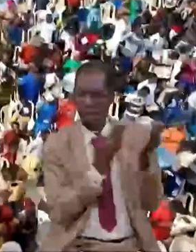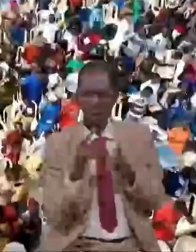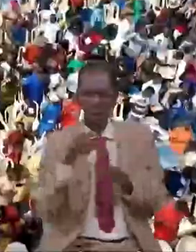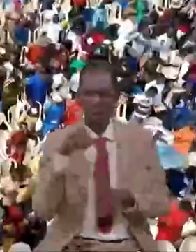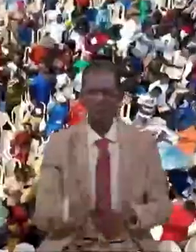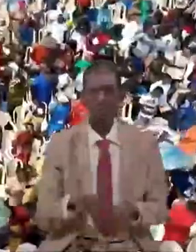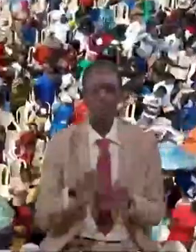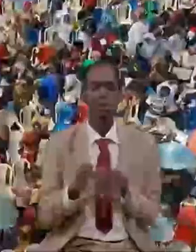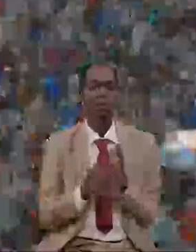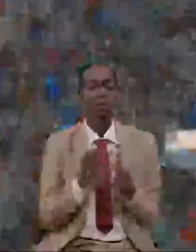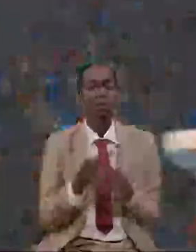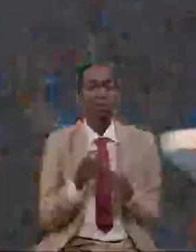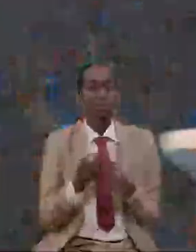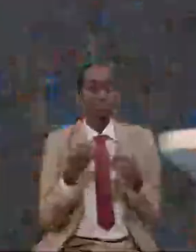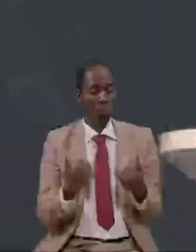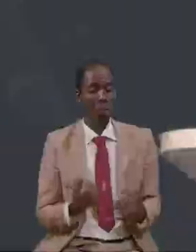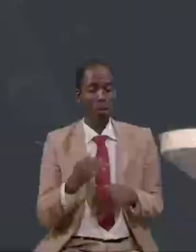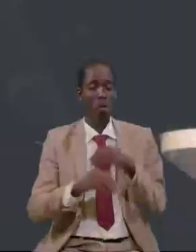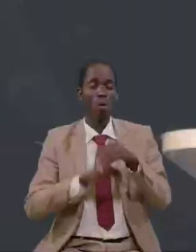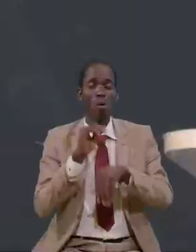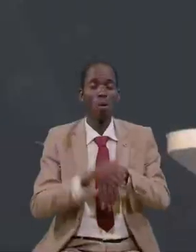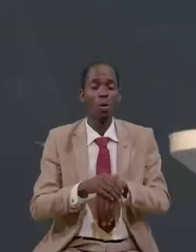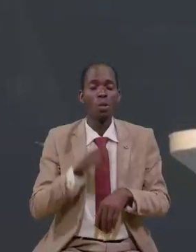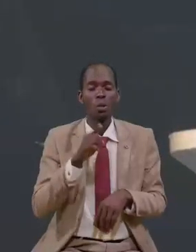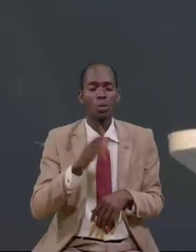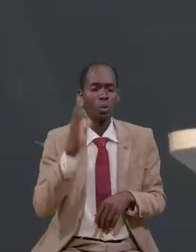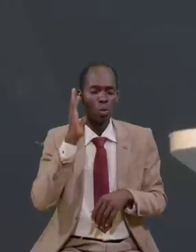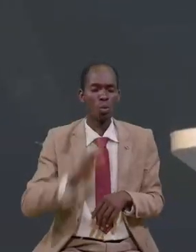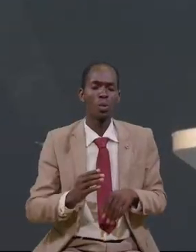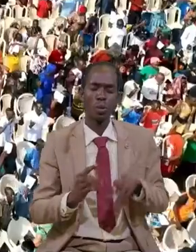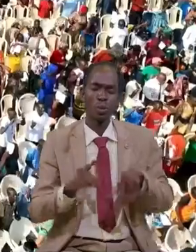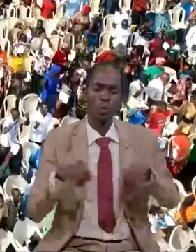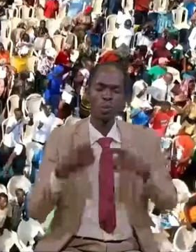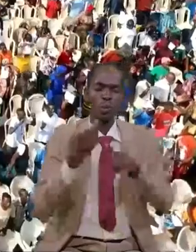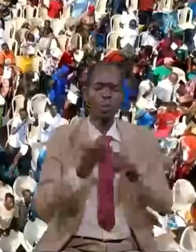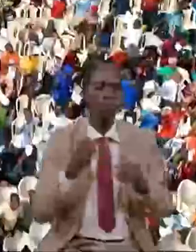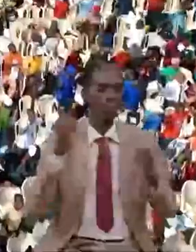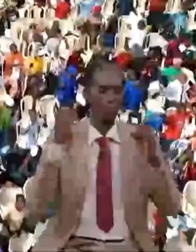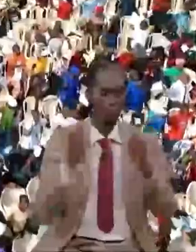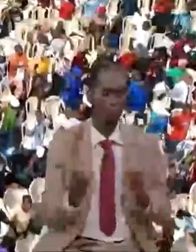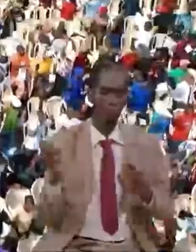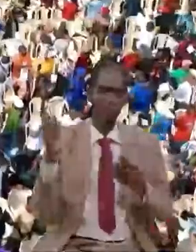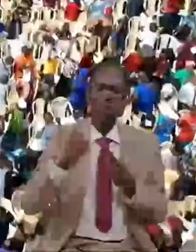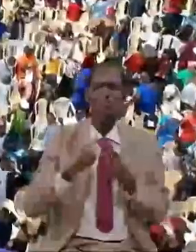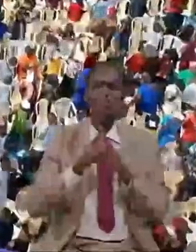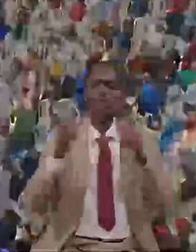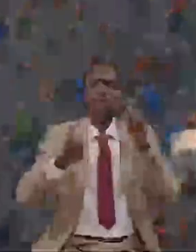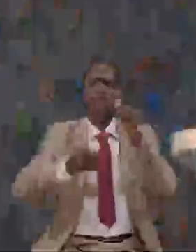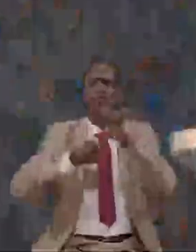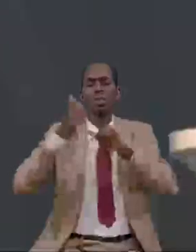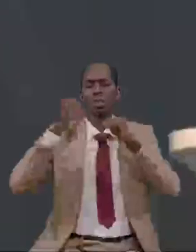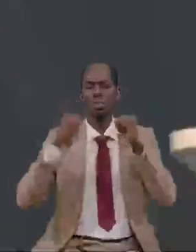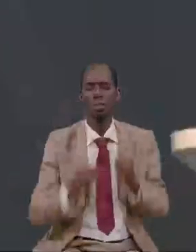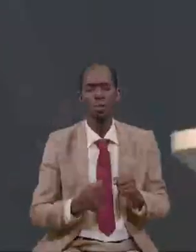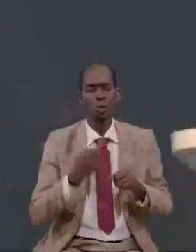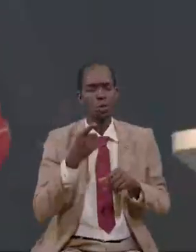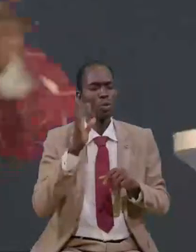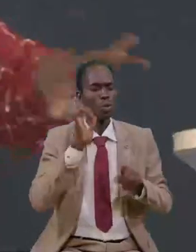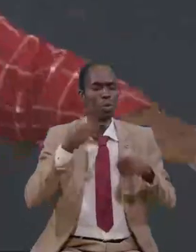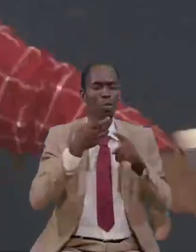tomber. À partir de maintenant, ils iront de force en force. Ils iront de grâce en